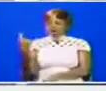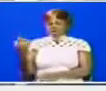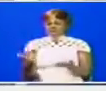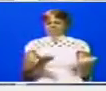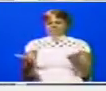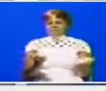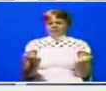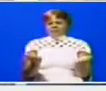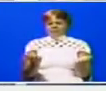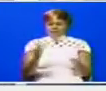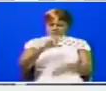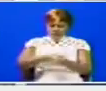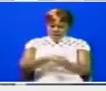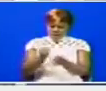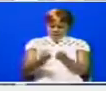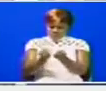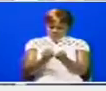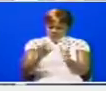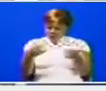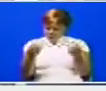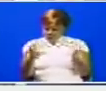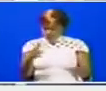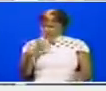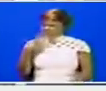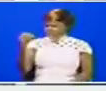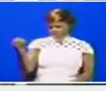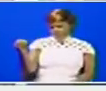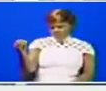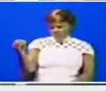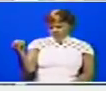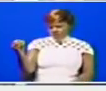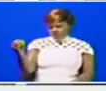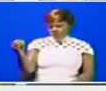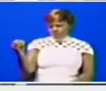pekee. Nikichukua mena ya shilingi 500